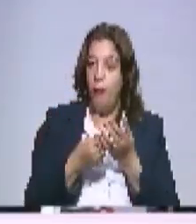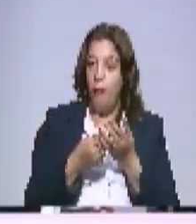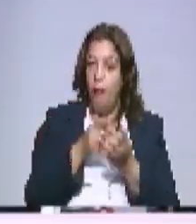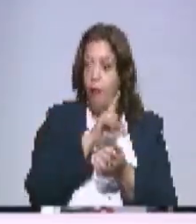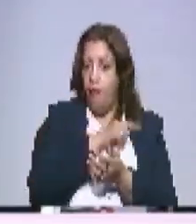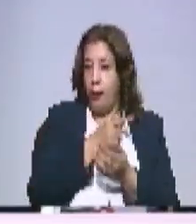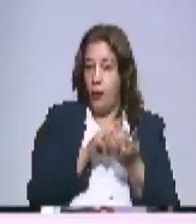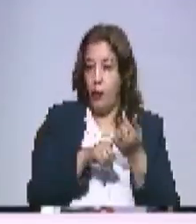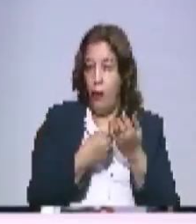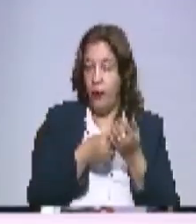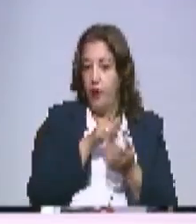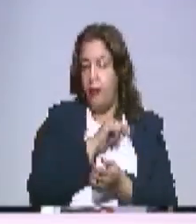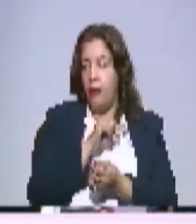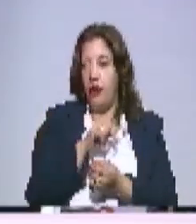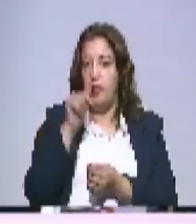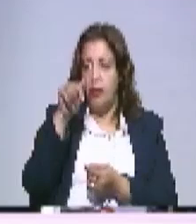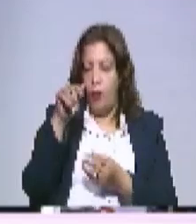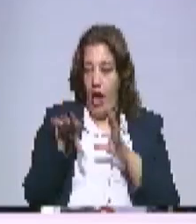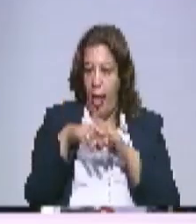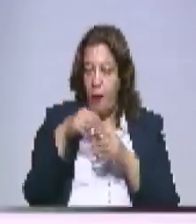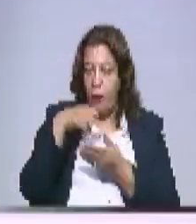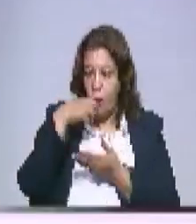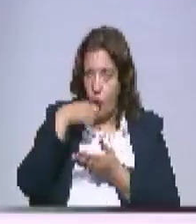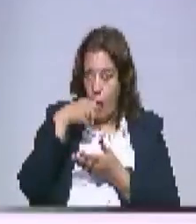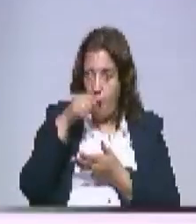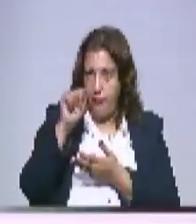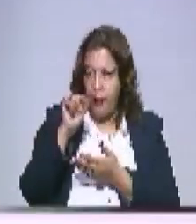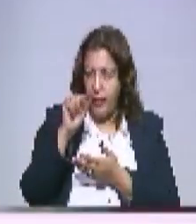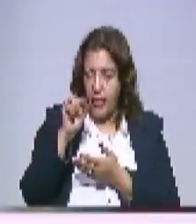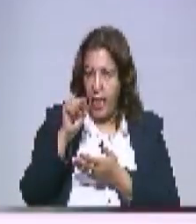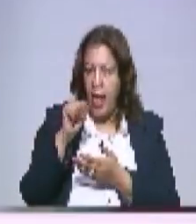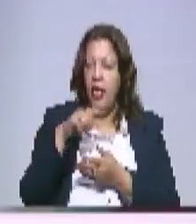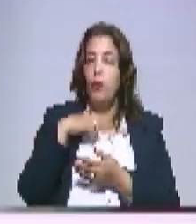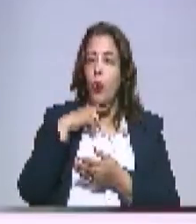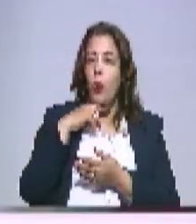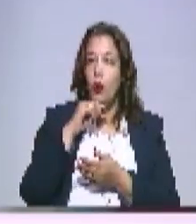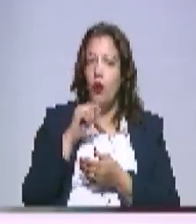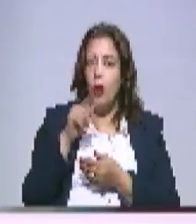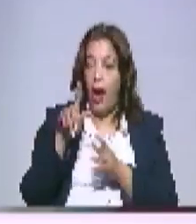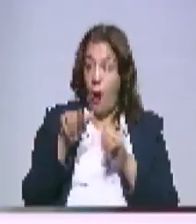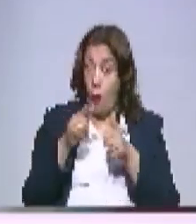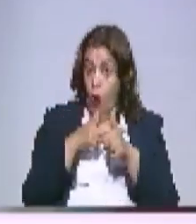حاضر هجاوبها حاضر. نكمل شوربه الخضار وهجاوبها حاضر.